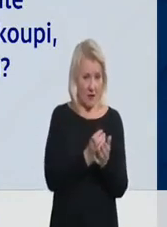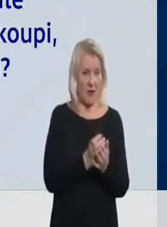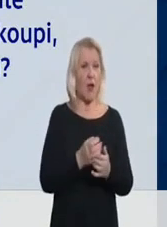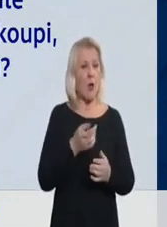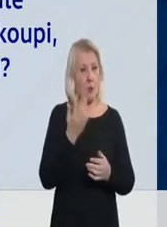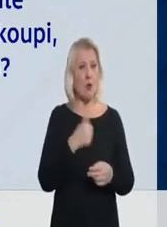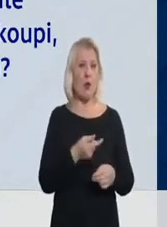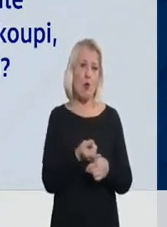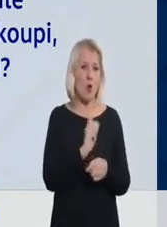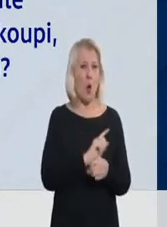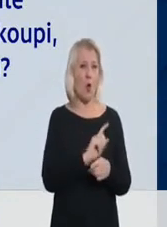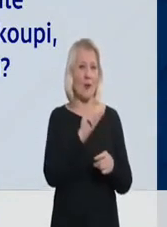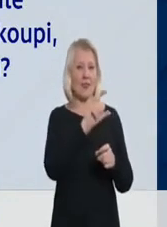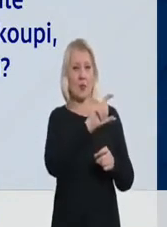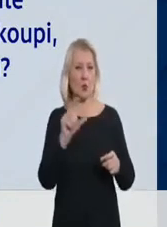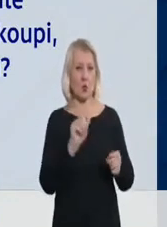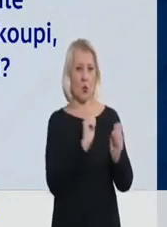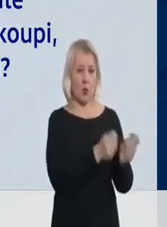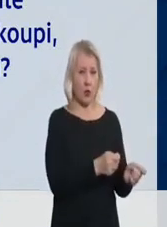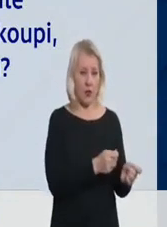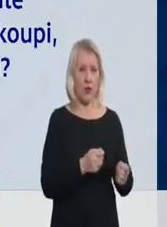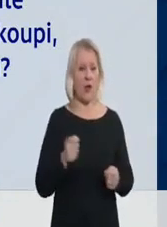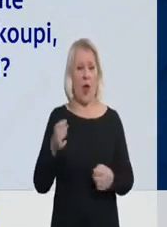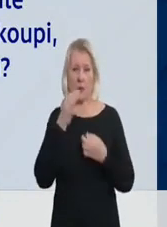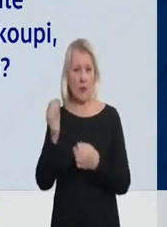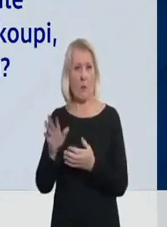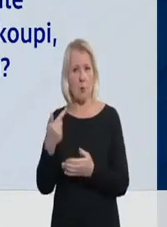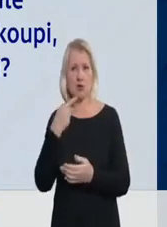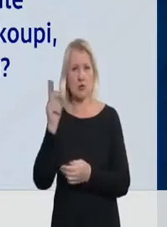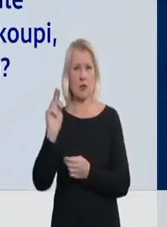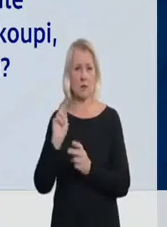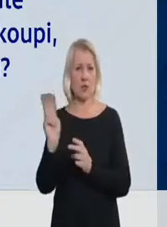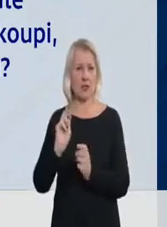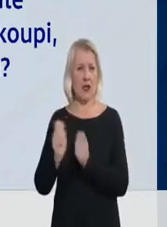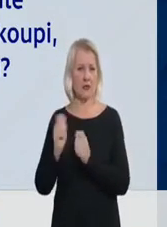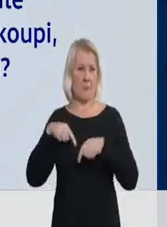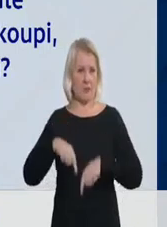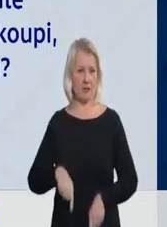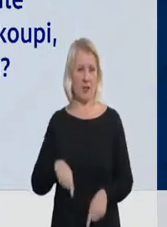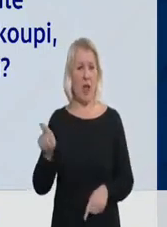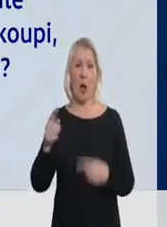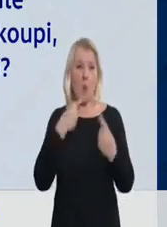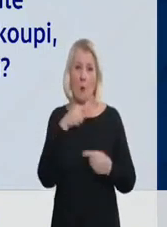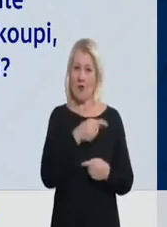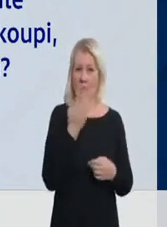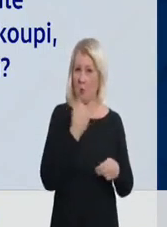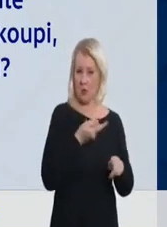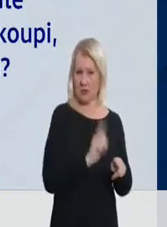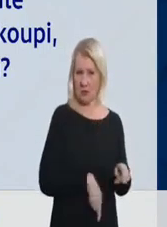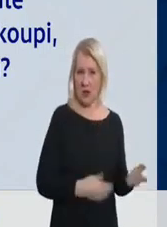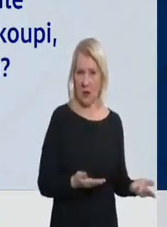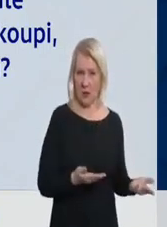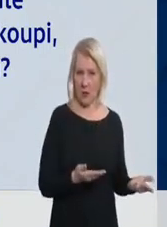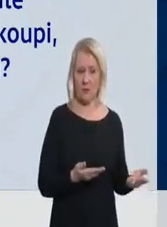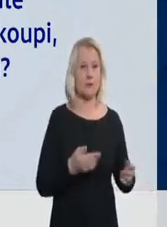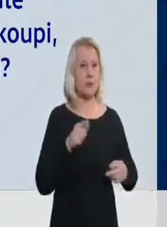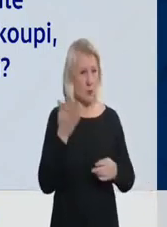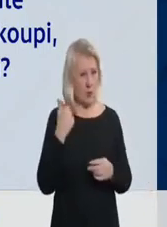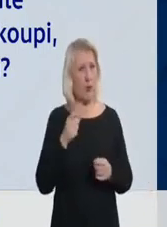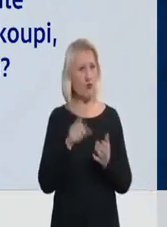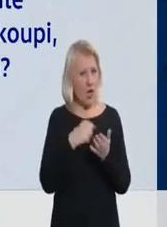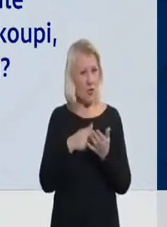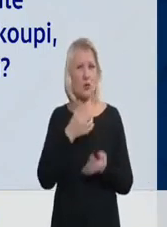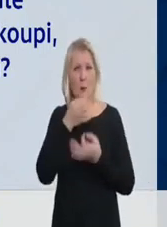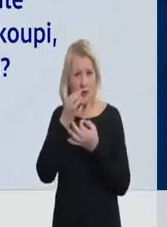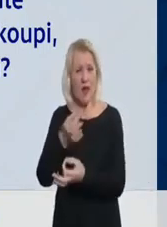netýká, ptám se, proč kandidujete? Judita Molínská. Vy jste tuto otázku dostala už mnohokrát.